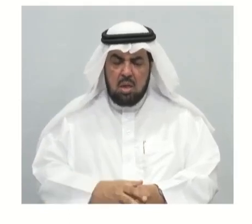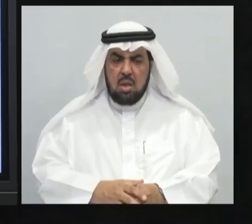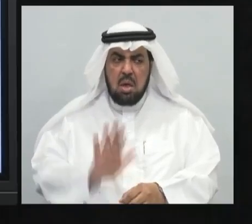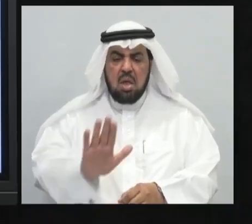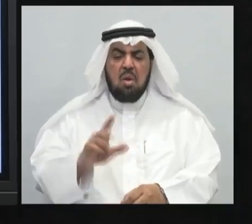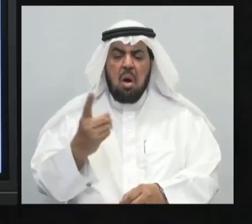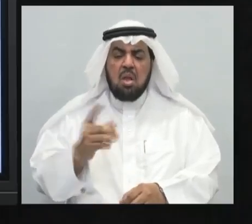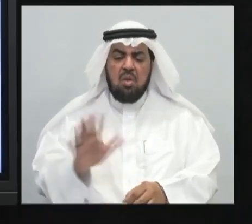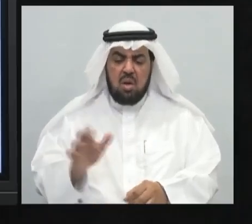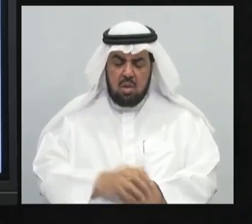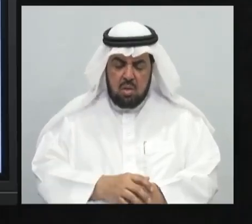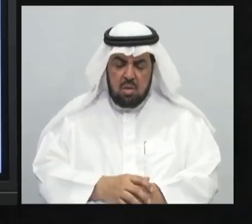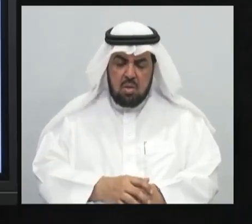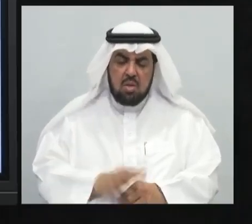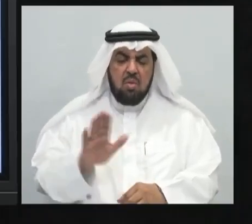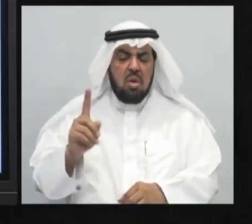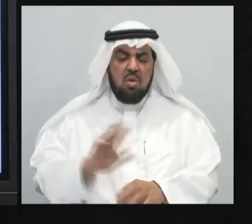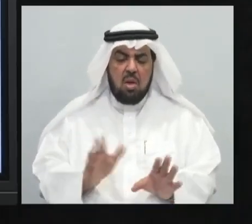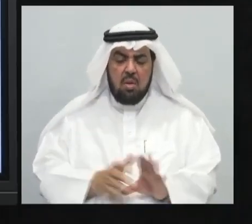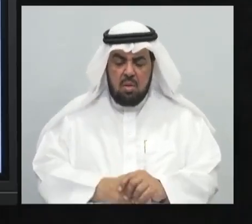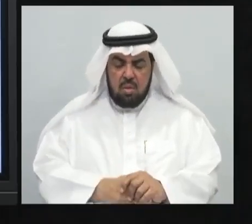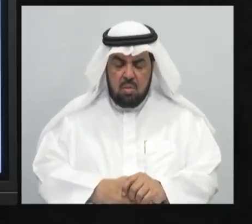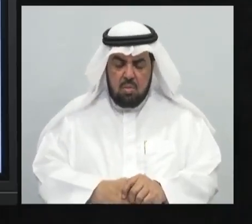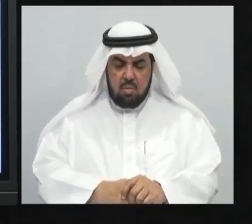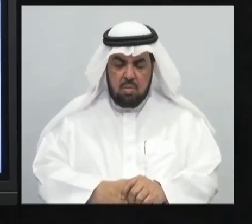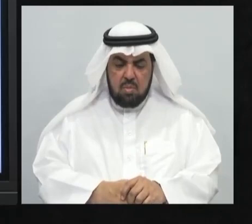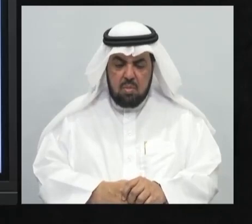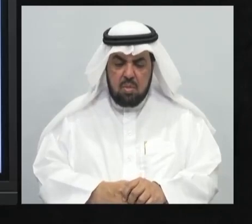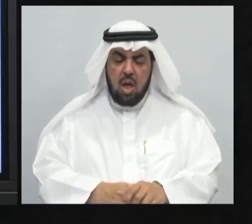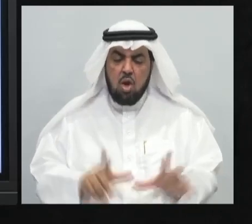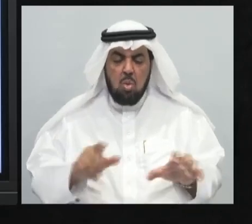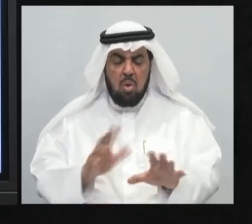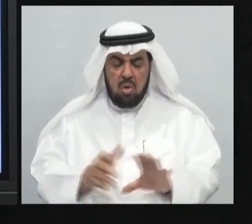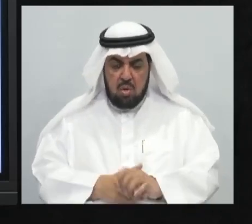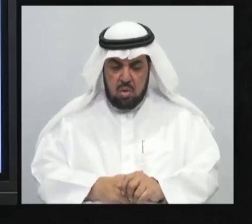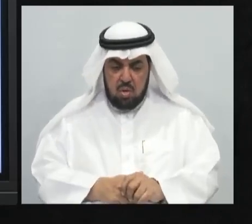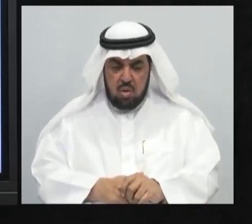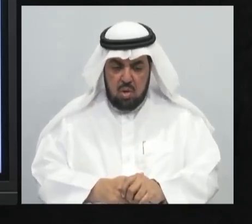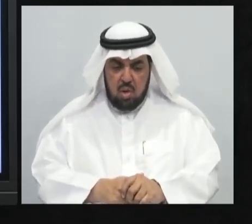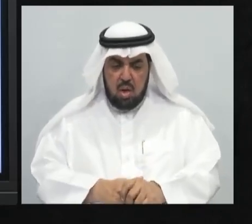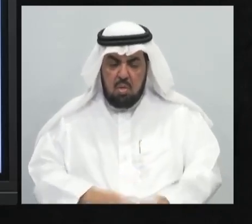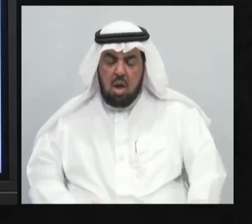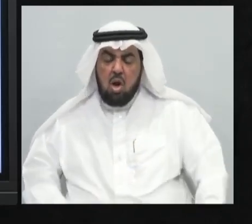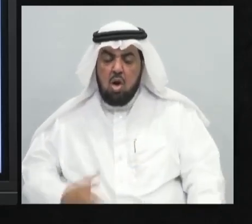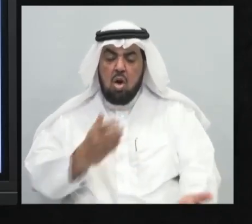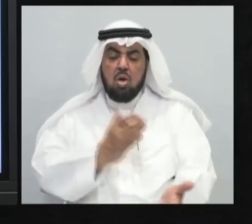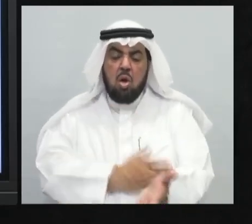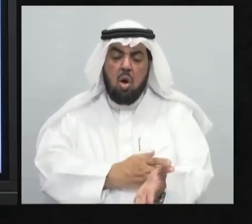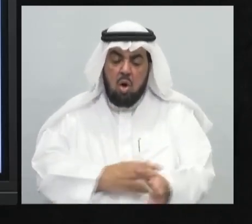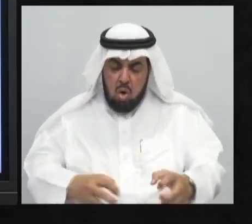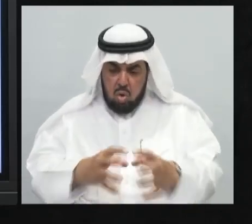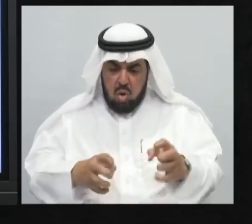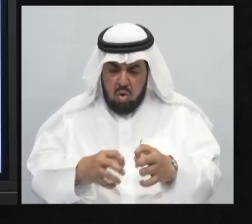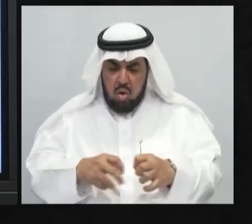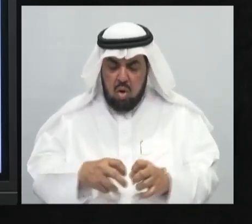ترغب فيه انت ادرجت هو صفحه واحده تقرير تقدم تقرير اسبوعي ولكن ماذا عن مثلا التقارير التحليليه